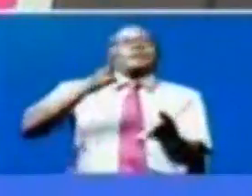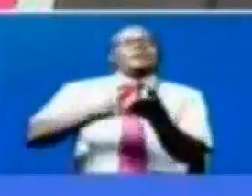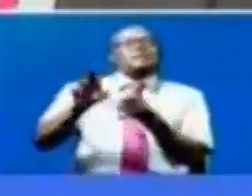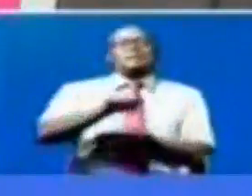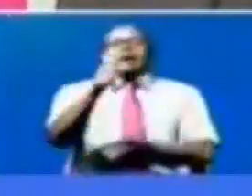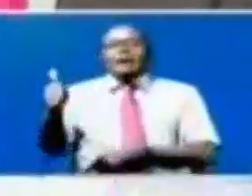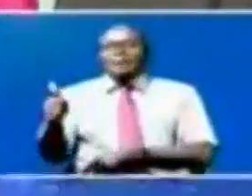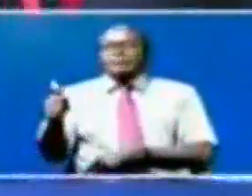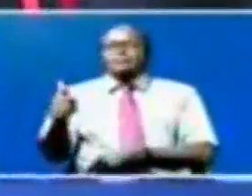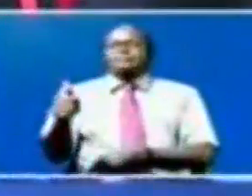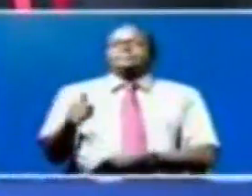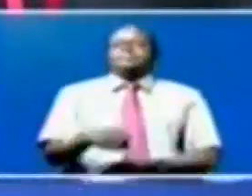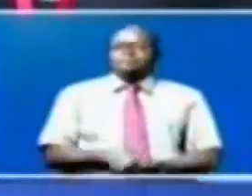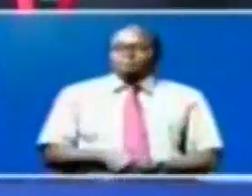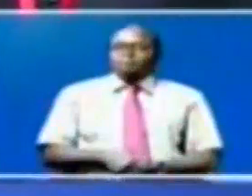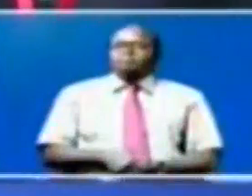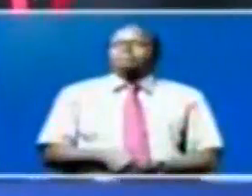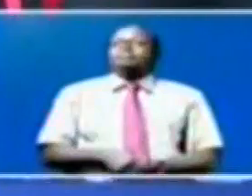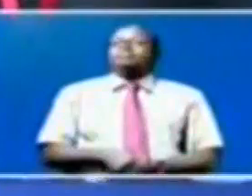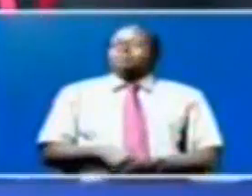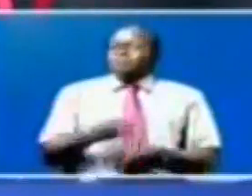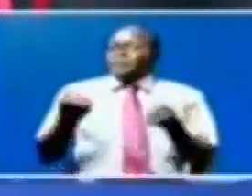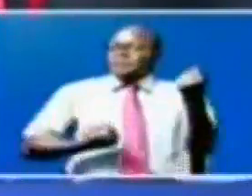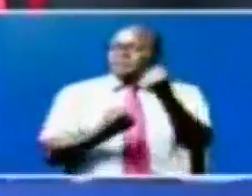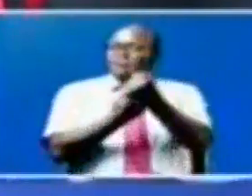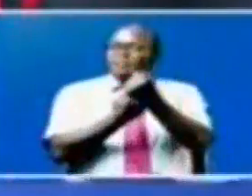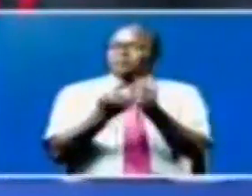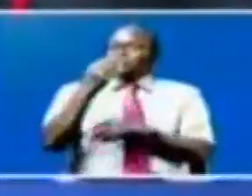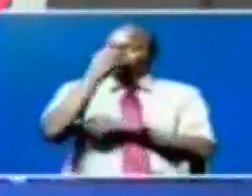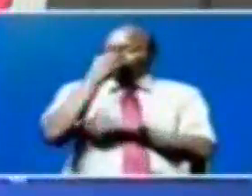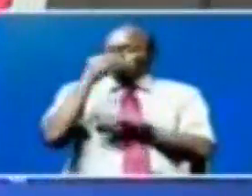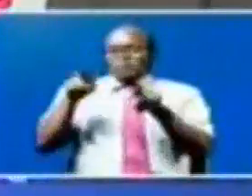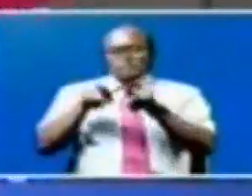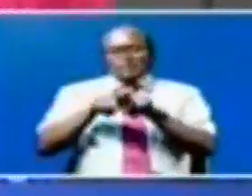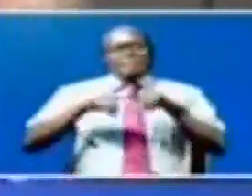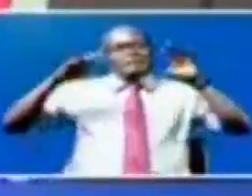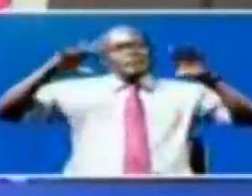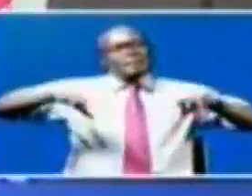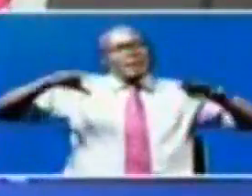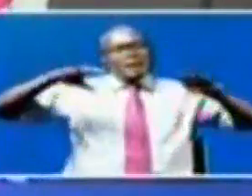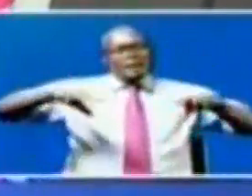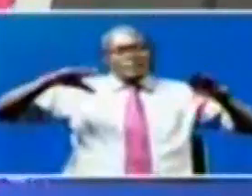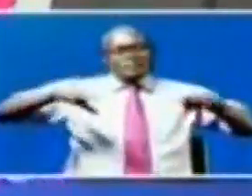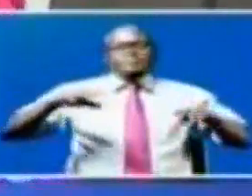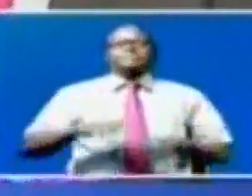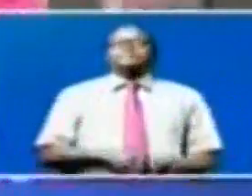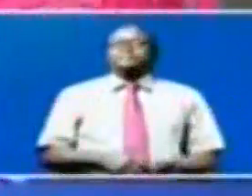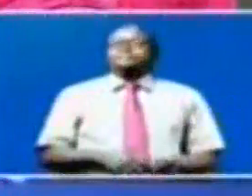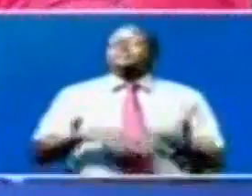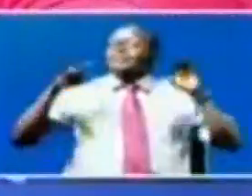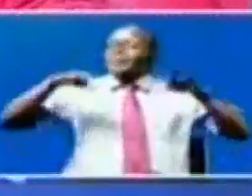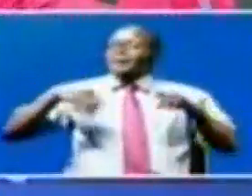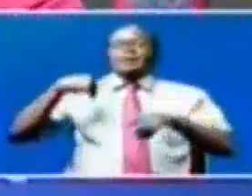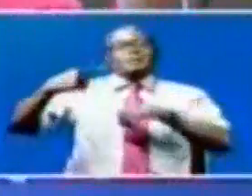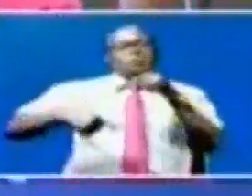sijui maneno gani. The wave of William Ruto ni kama hii mvua inanyesha siku ya leo. Hata